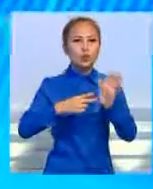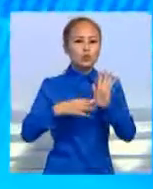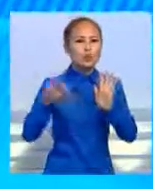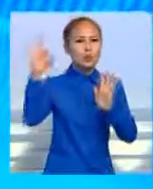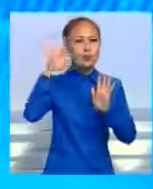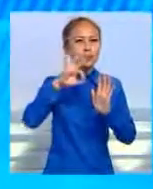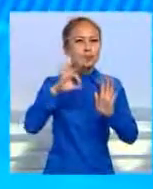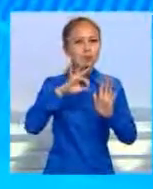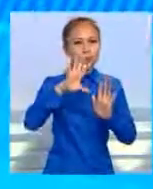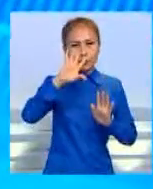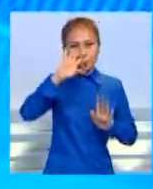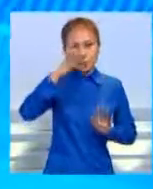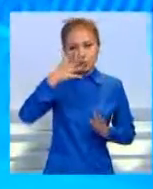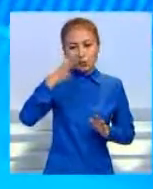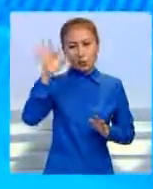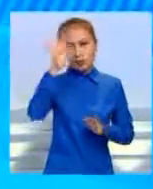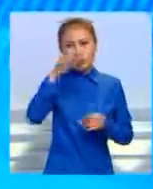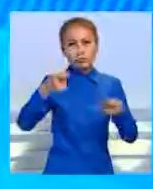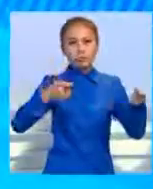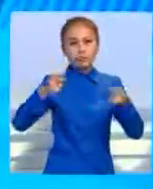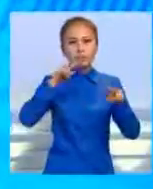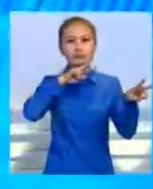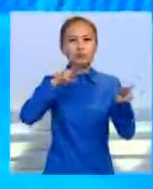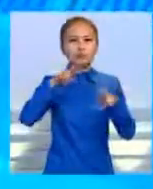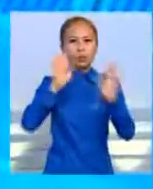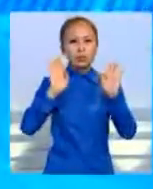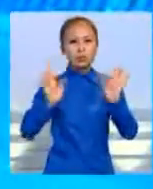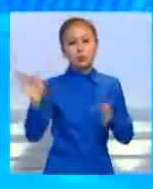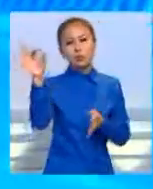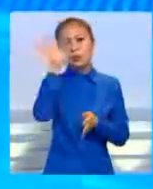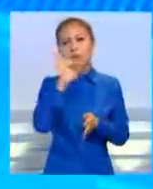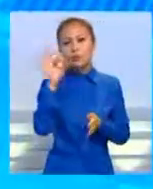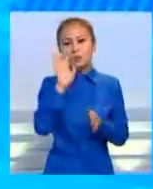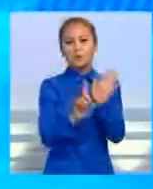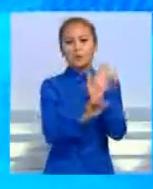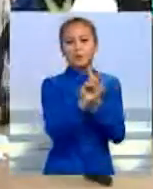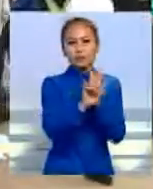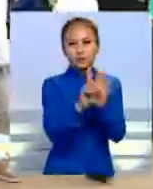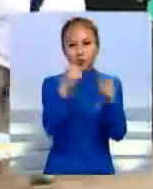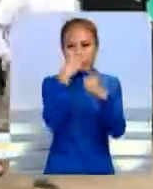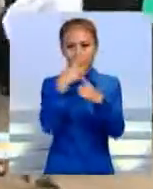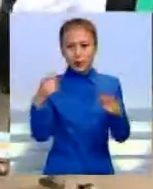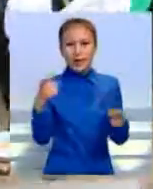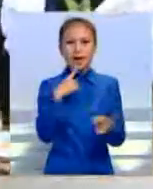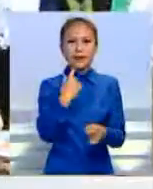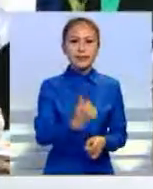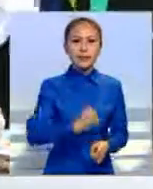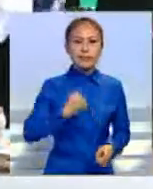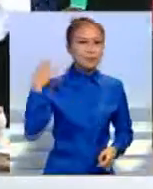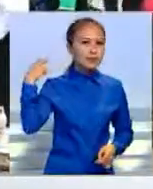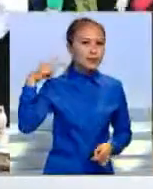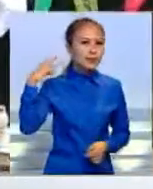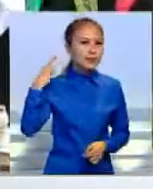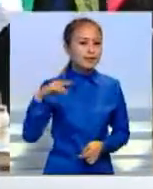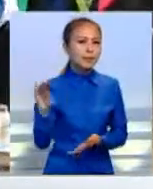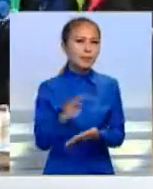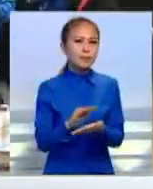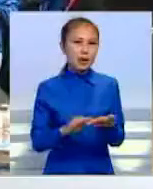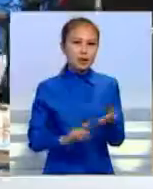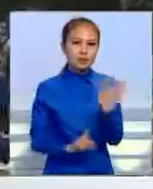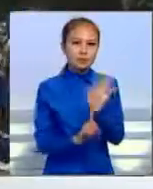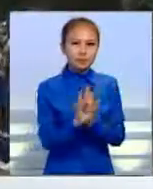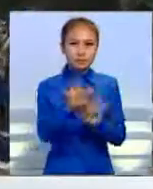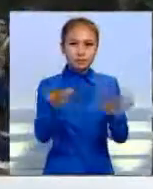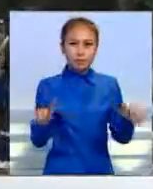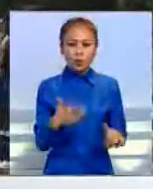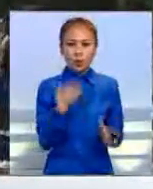ол елді алдағы 5 жыл бойы басқырат. Бұл тұралы жерегілікті басылымдар қабырлады. Бұғандығы әскерелер президент резиденциясын басы